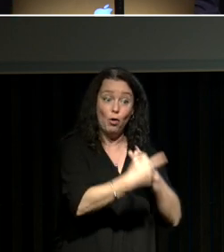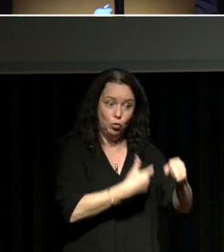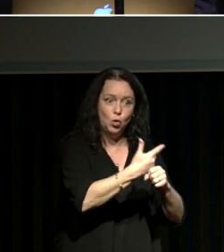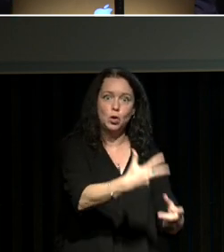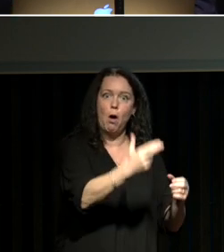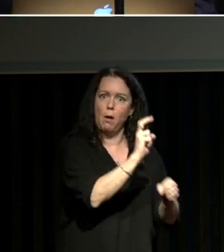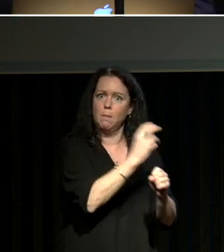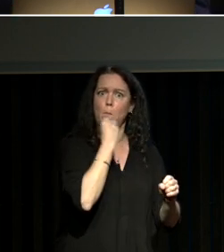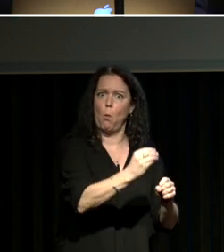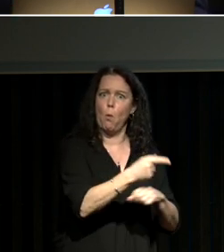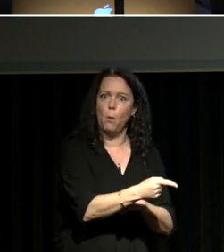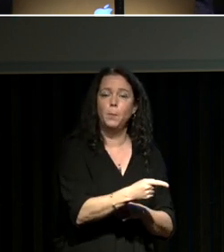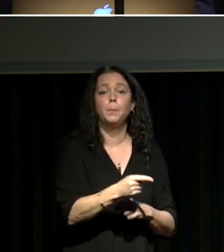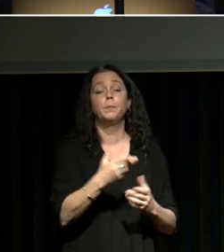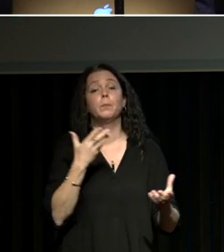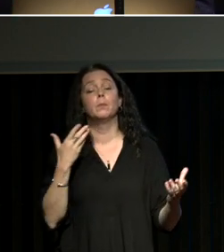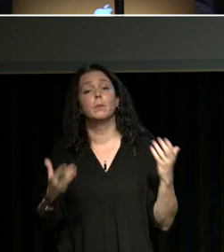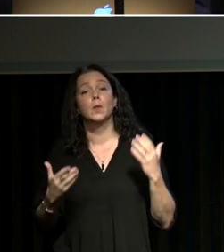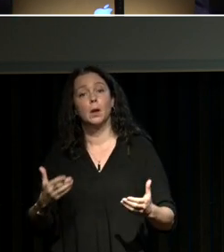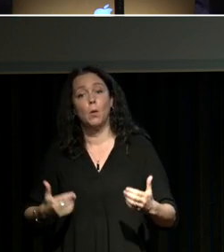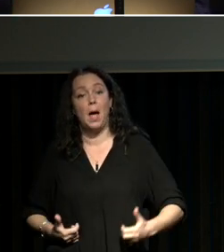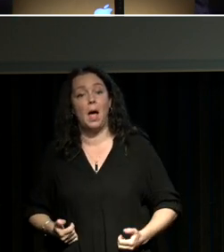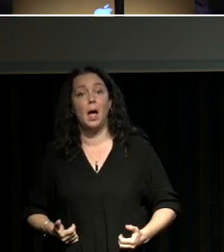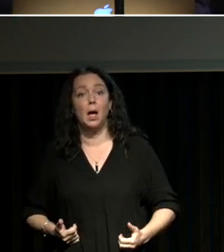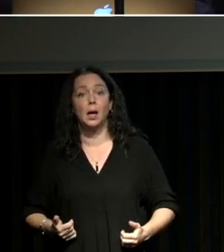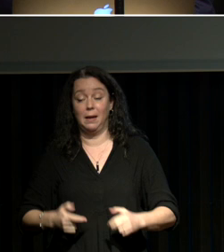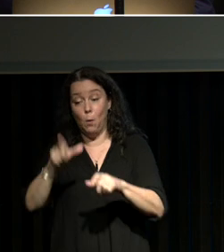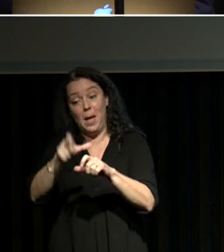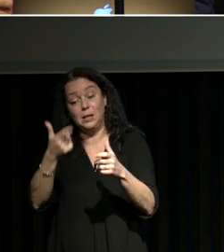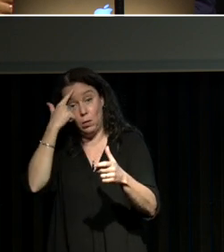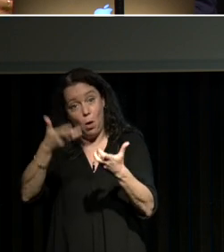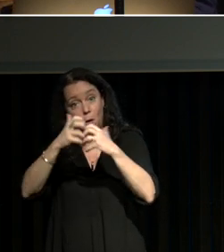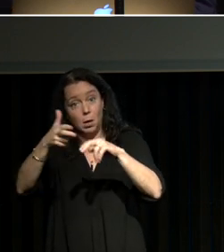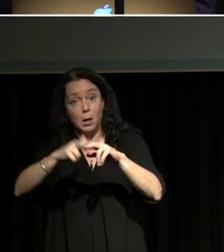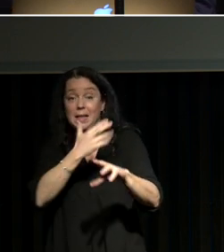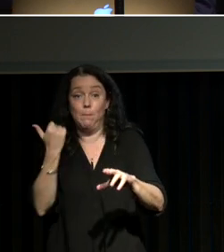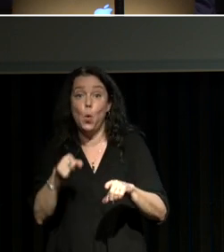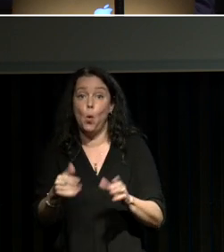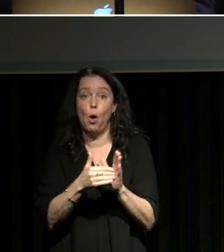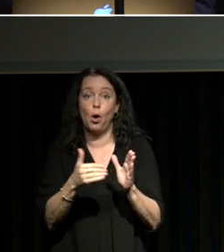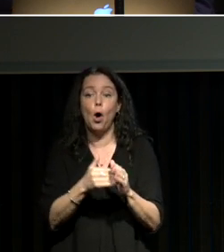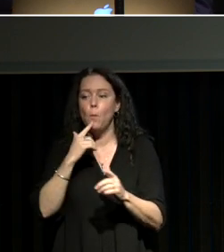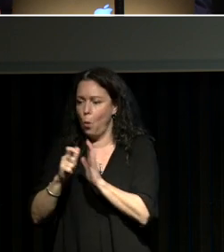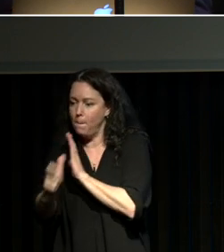est même au-delà de la survie des greffons sur les donneurs en état de mort encéphalique. Le protocole est tellement